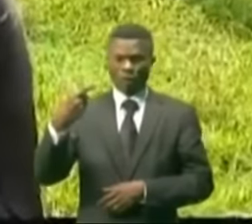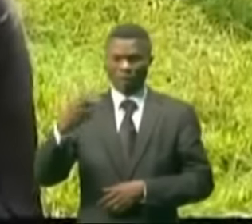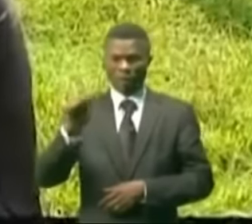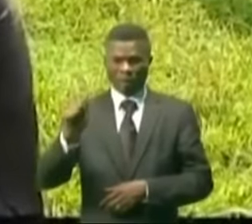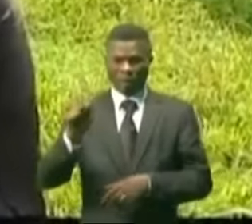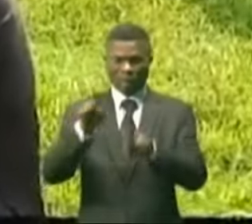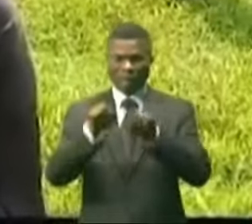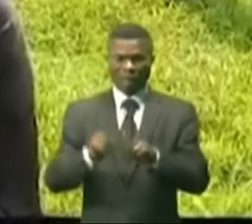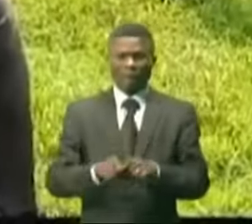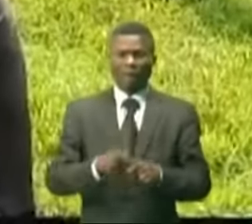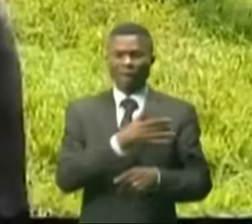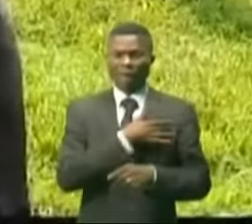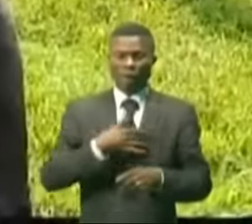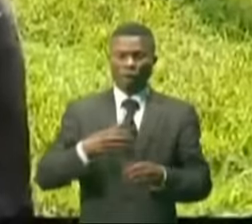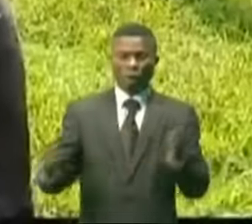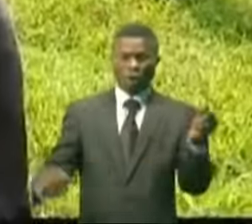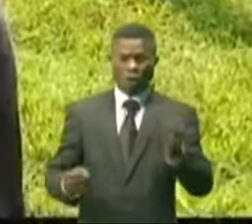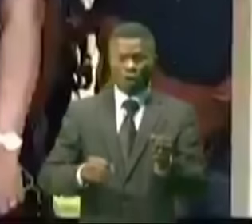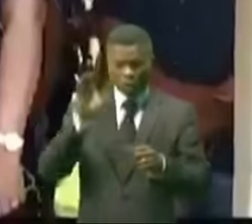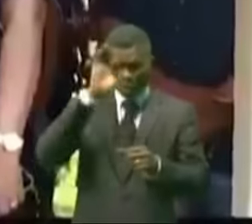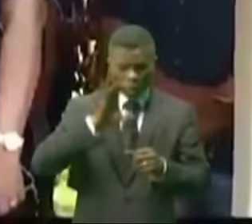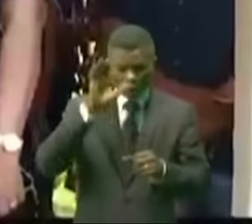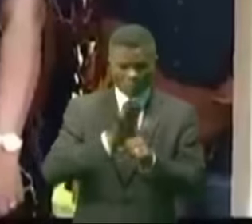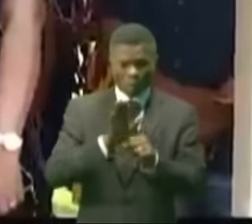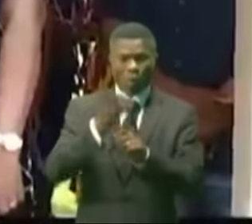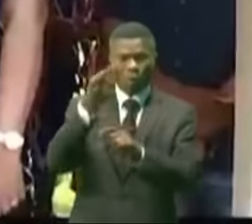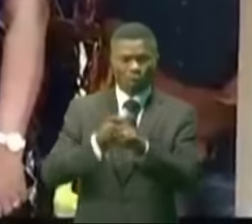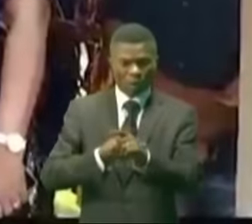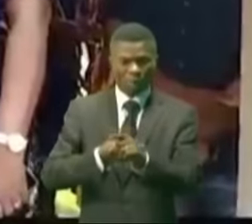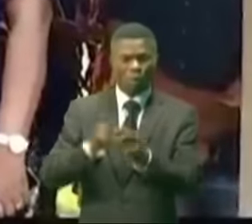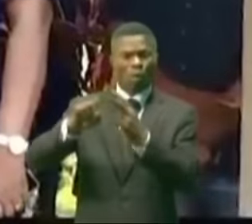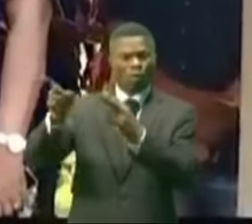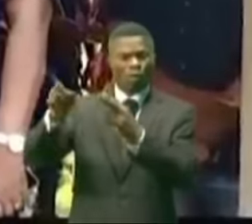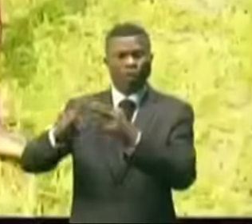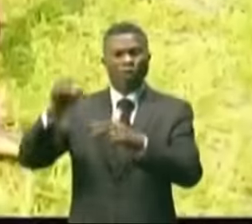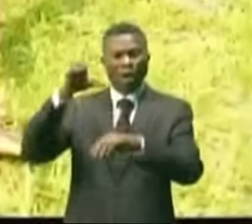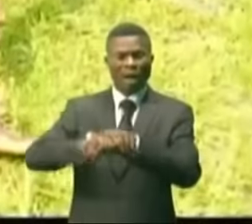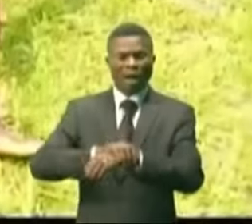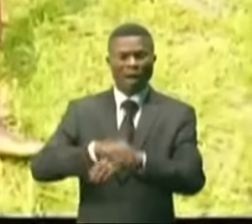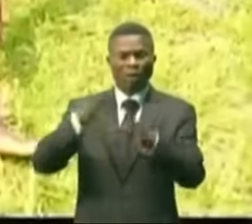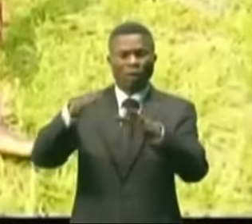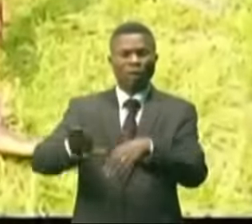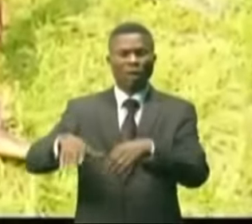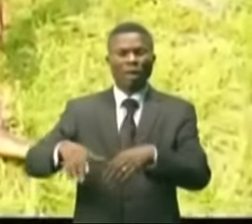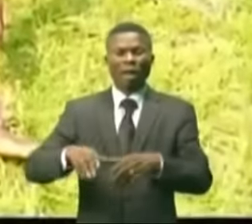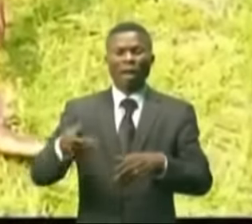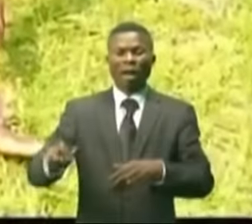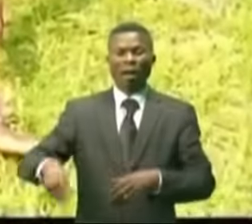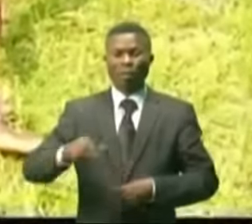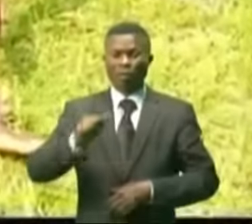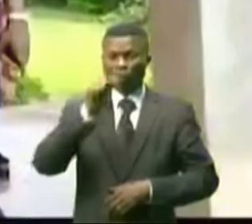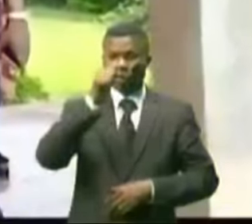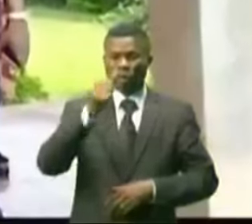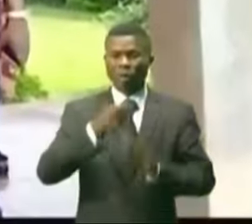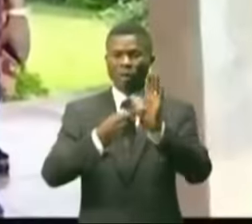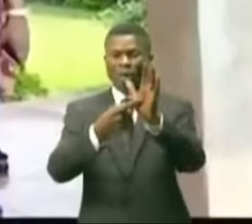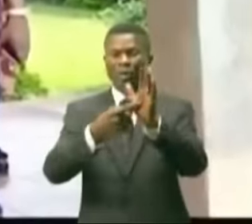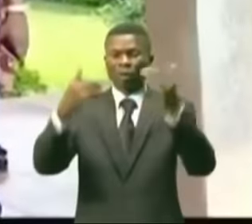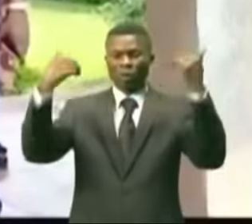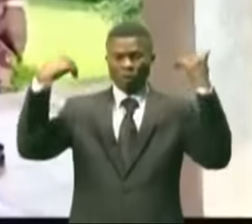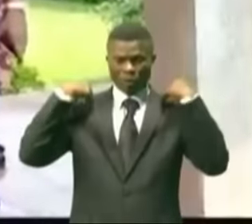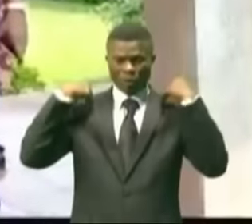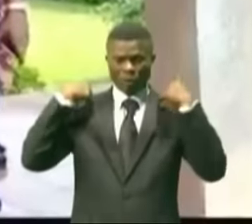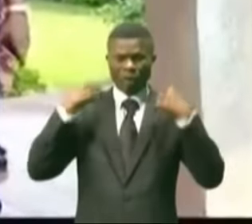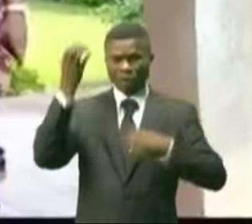Lokoledi Angola, tant recherchés après plusieurs mois, ont été arrêtés dans un village riverain dans la province du Maïndombe et présenté devant l'autorité par